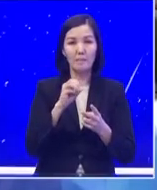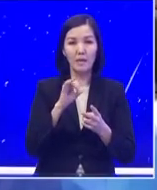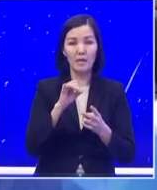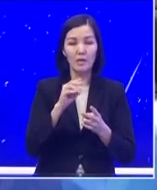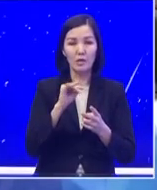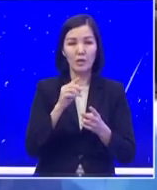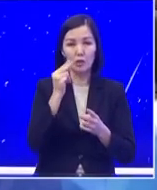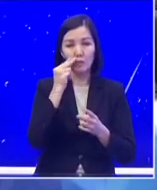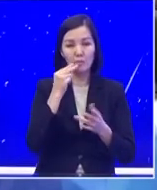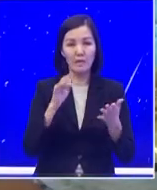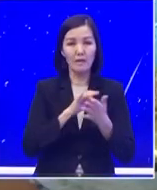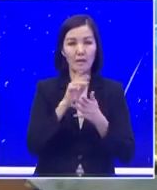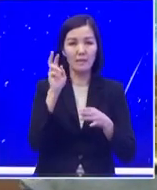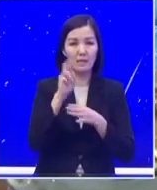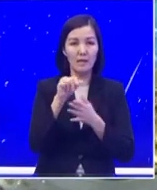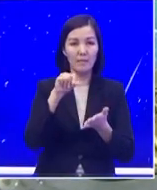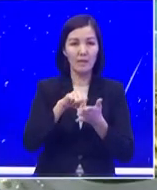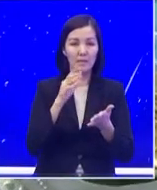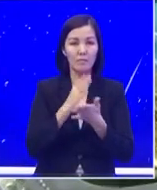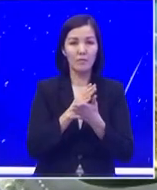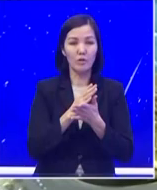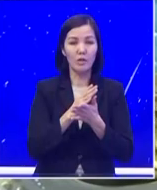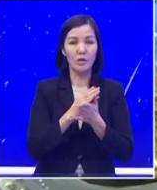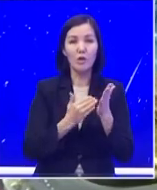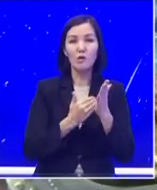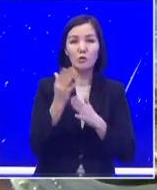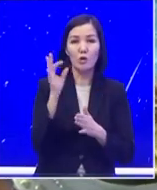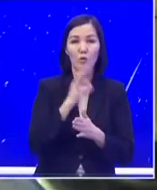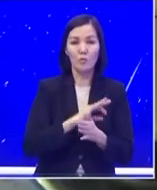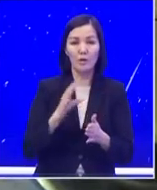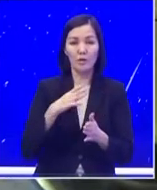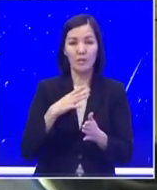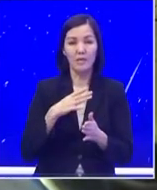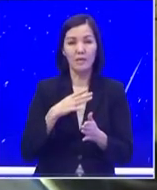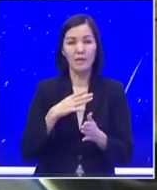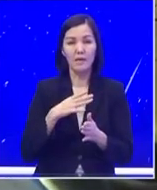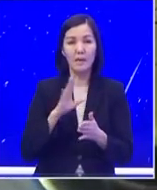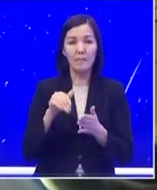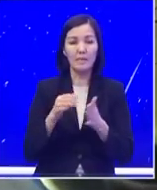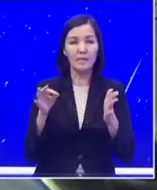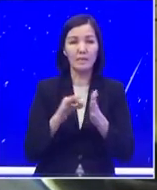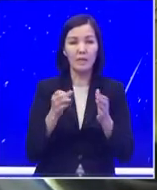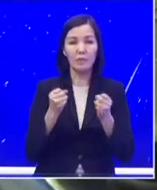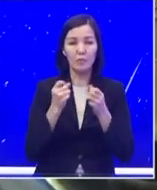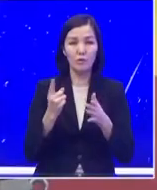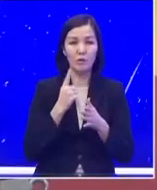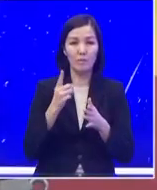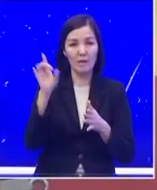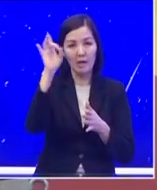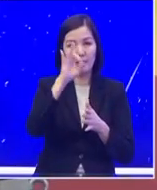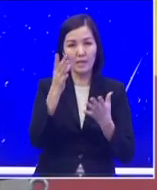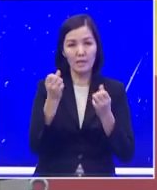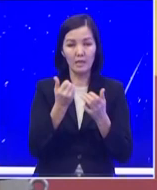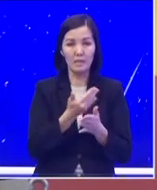Шымкент қаласынан келіп қатысып отыр. Ол бұл сынақта жоғары ұпайға ие болғандардың бірі. Басты мақсаты спорт шебері атану.